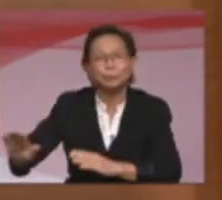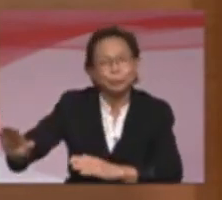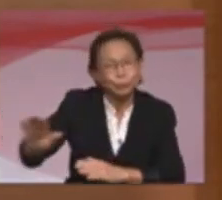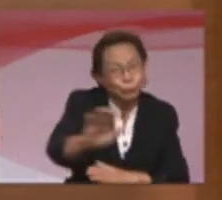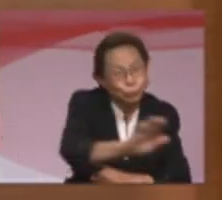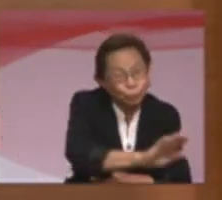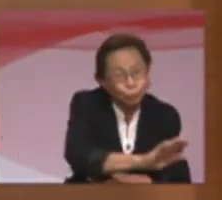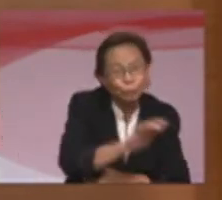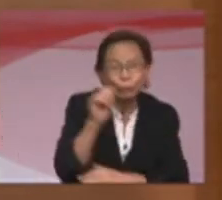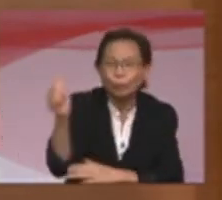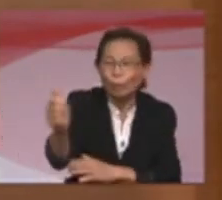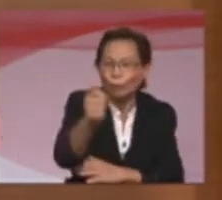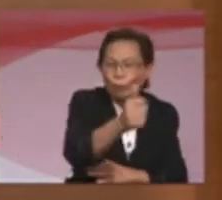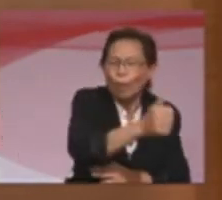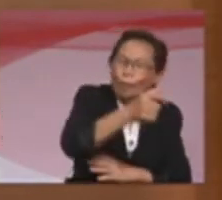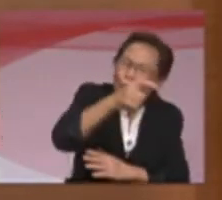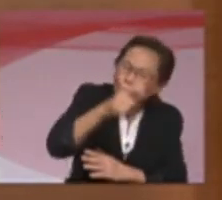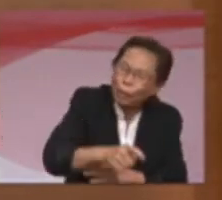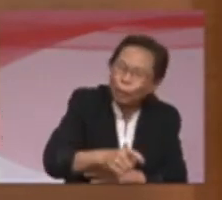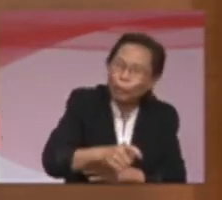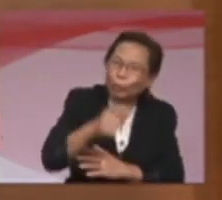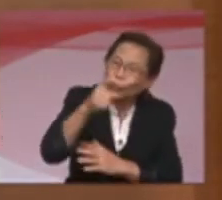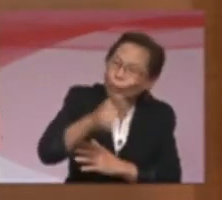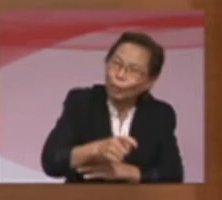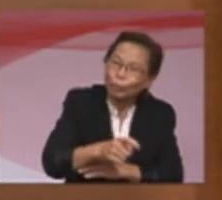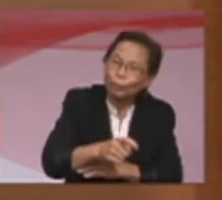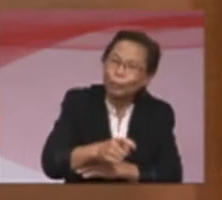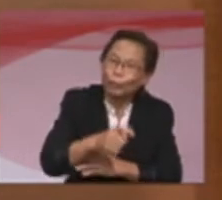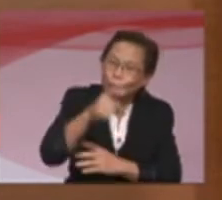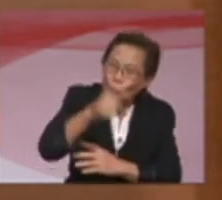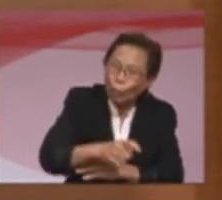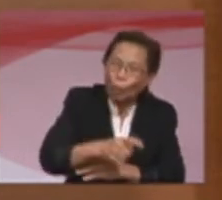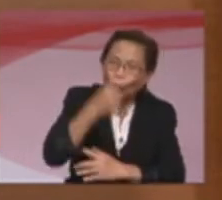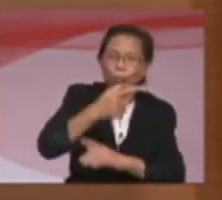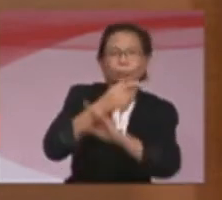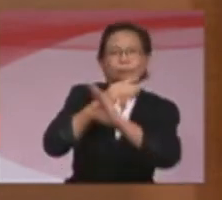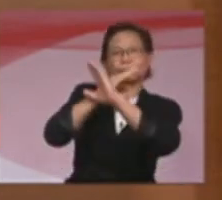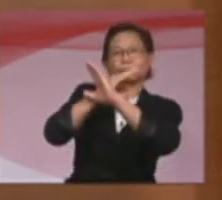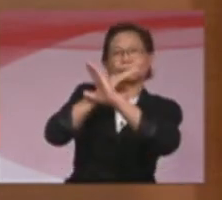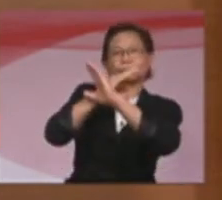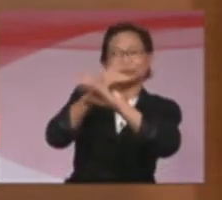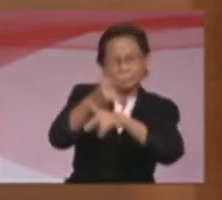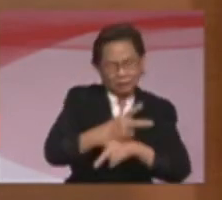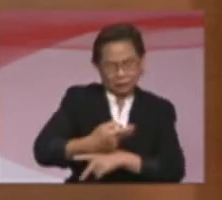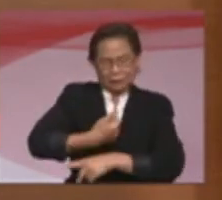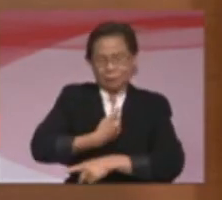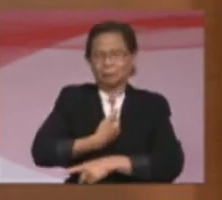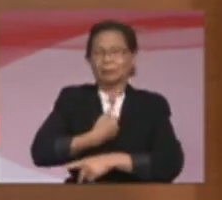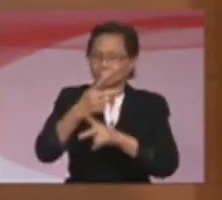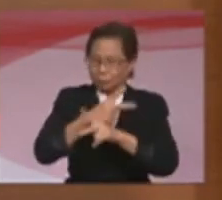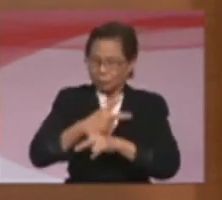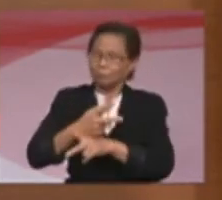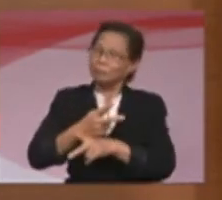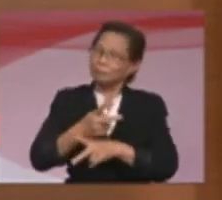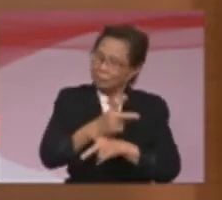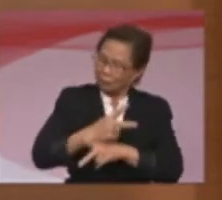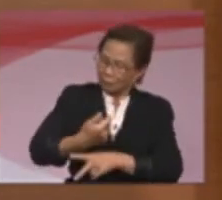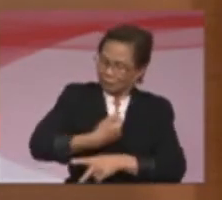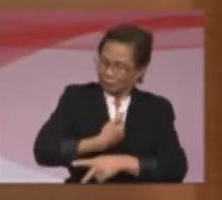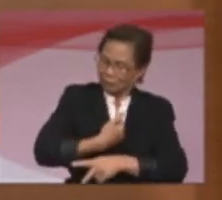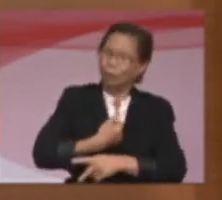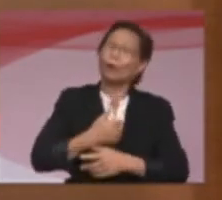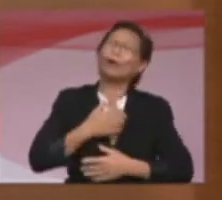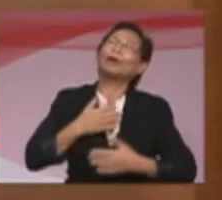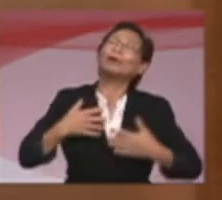sendirilah yang perlu mengambil ketetapan untuk melindungi diri sendiri, untuk mengawal kesihatan diri sendiri.